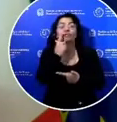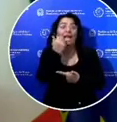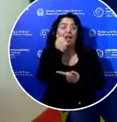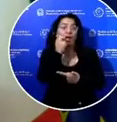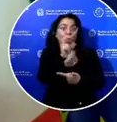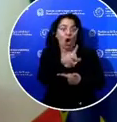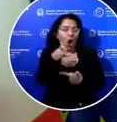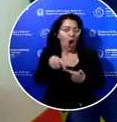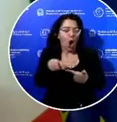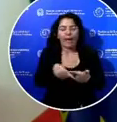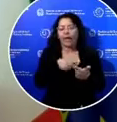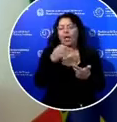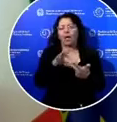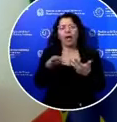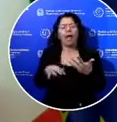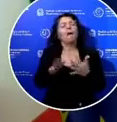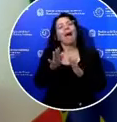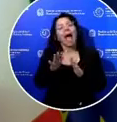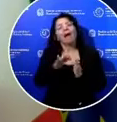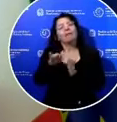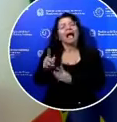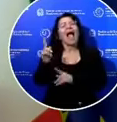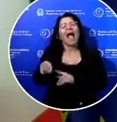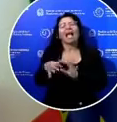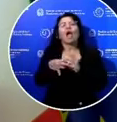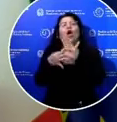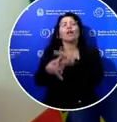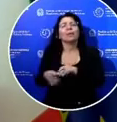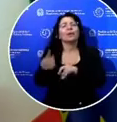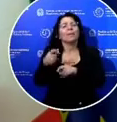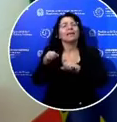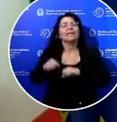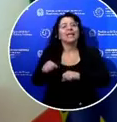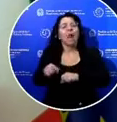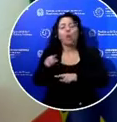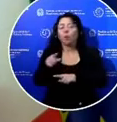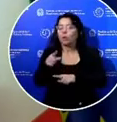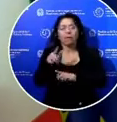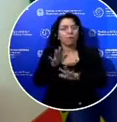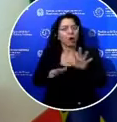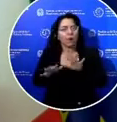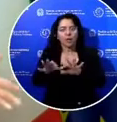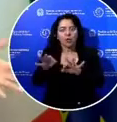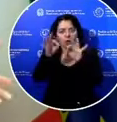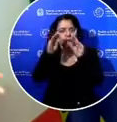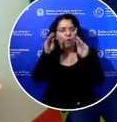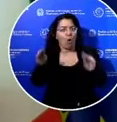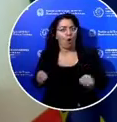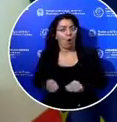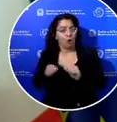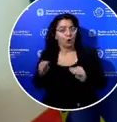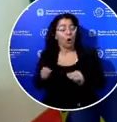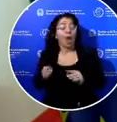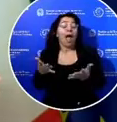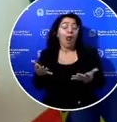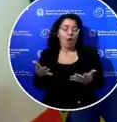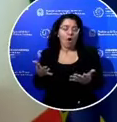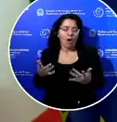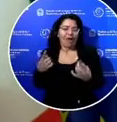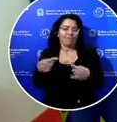genitori, eccetera, ma sulle conseguenze alla salute, una totale disinformazione. E anche a questo proposito richiama